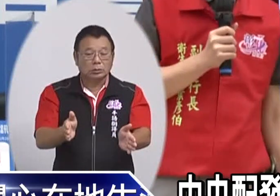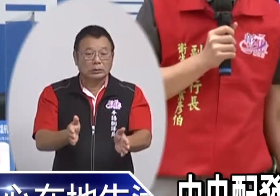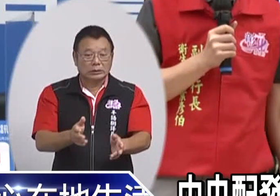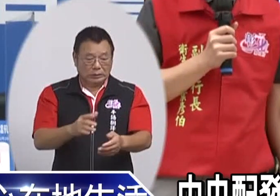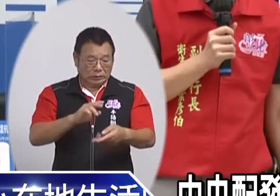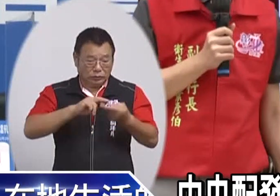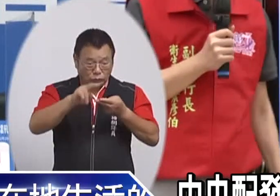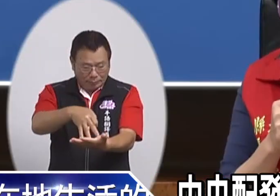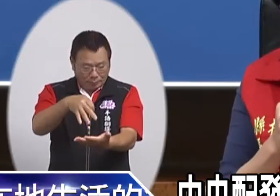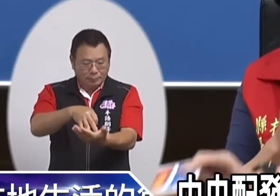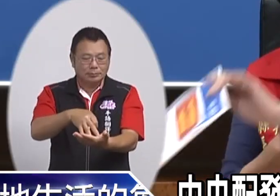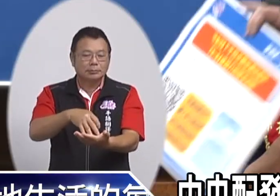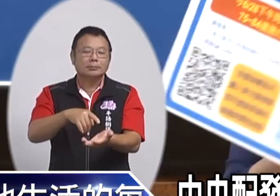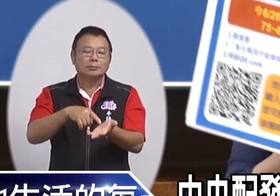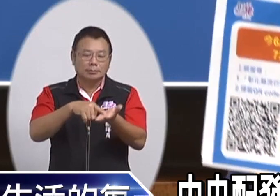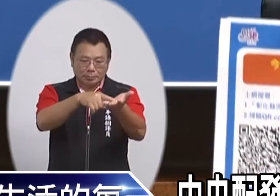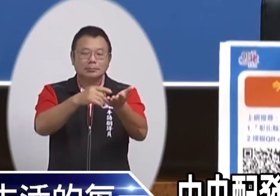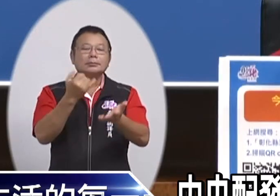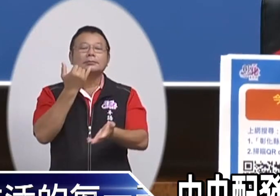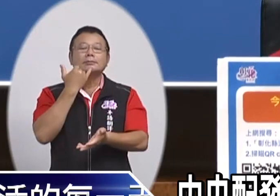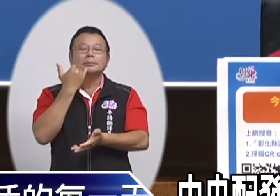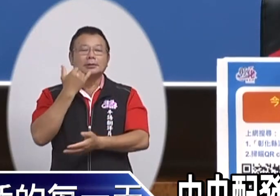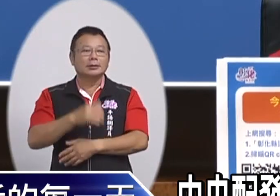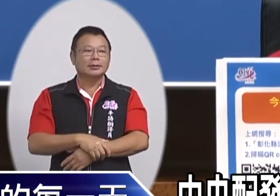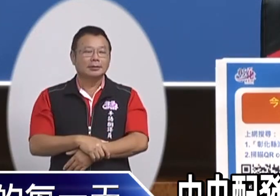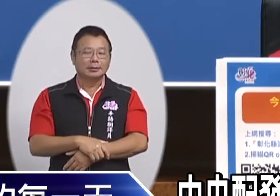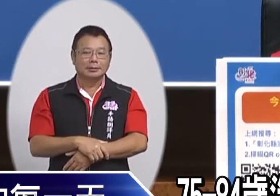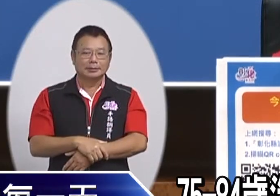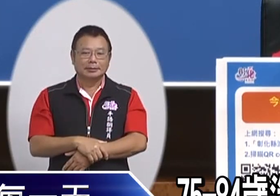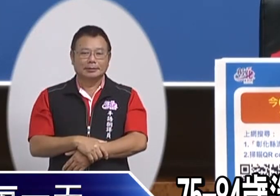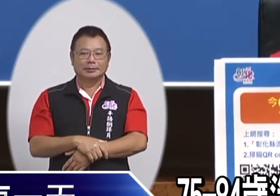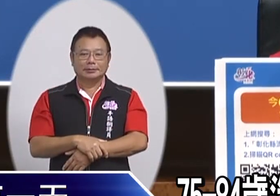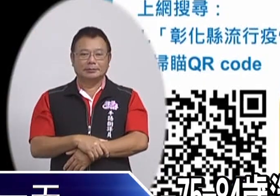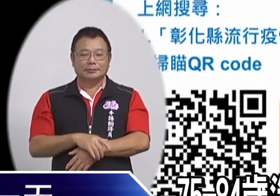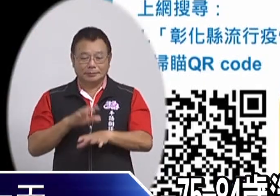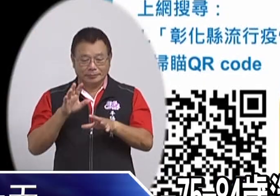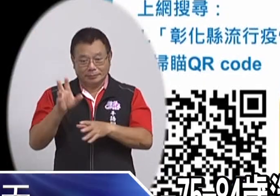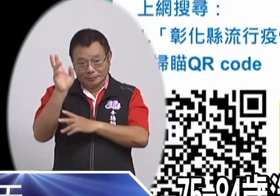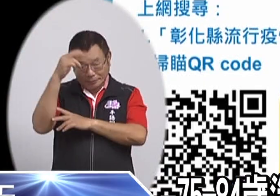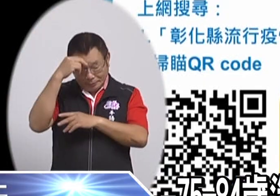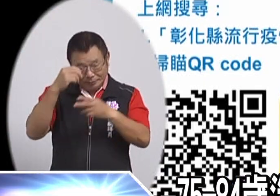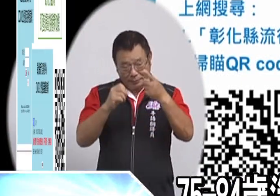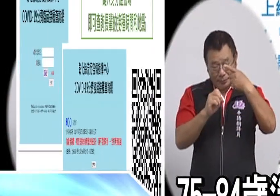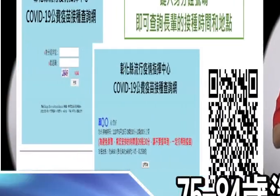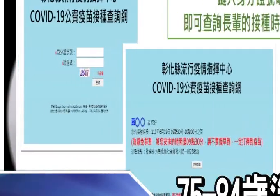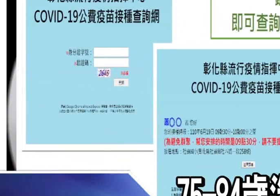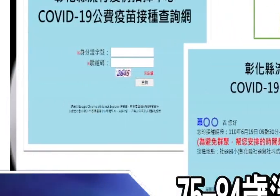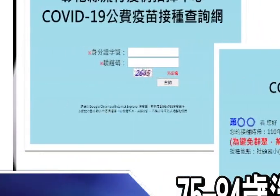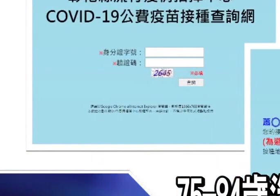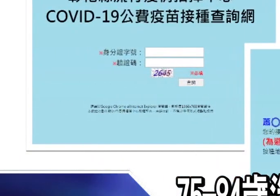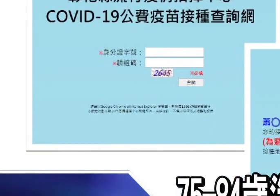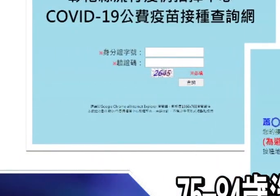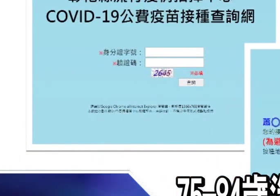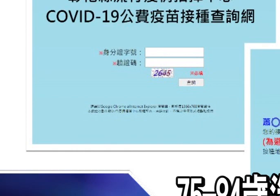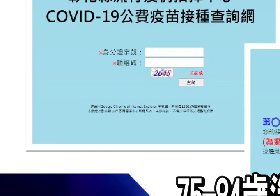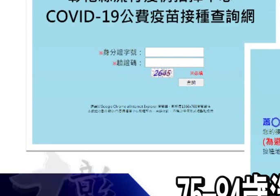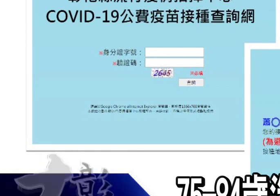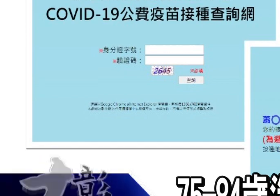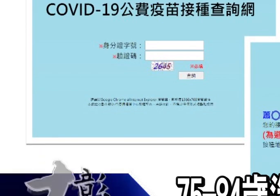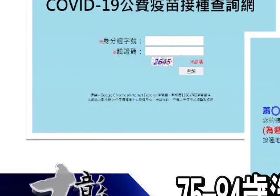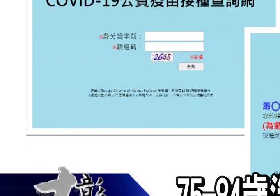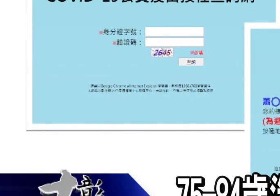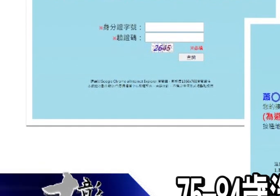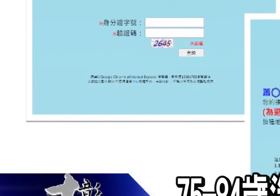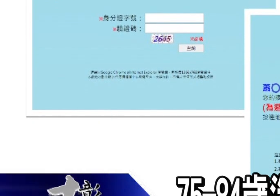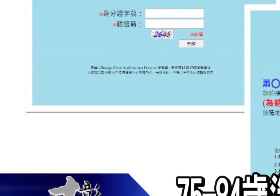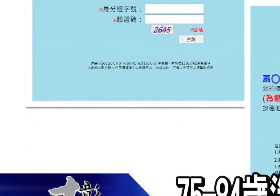点啊来施打。 另外，按今日开始，符合注射的对象，只要有注册，都会当上网络查询，伫